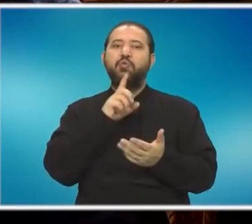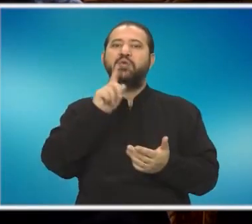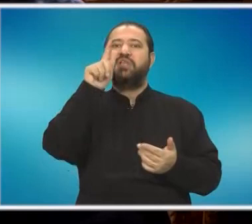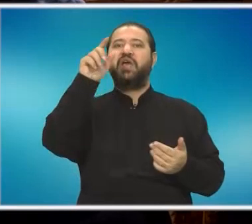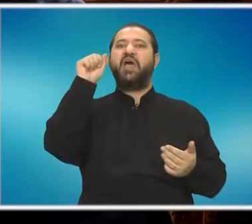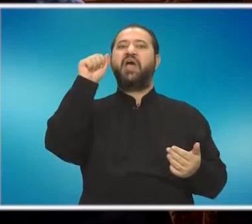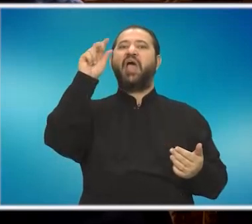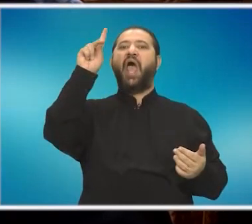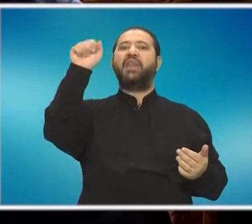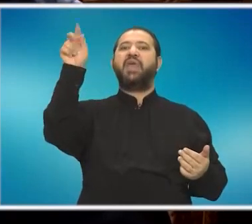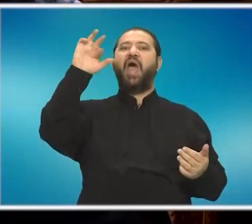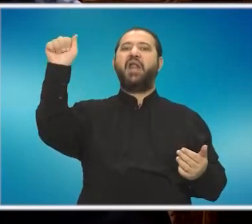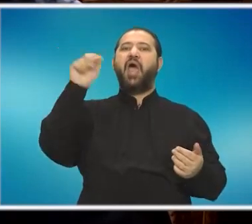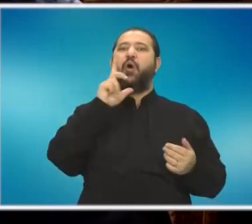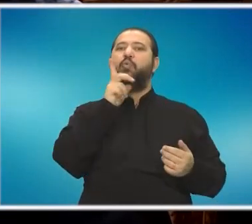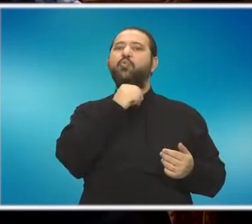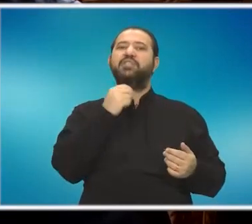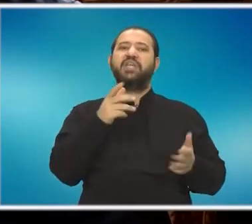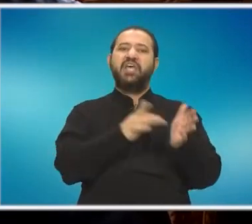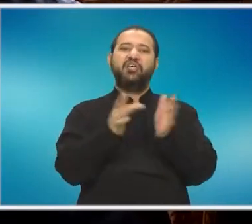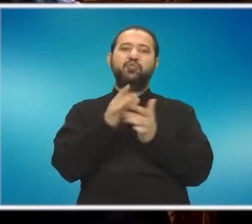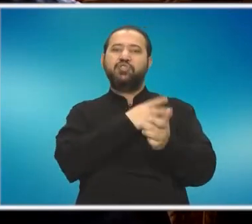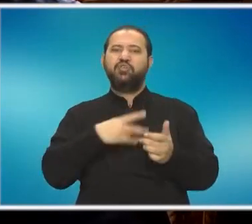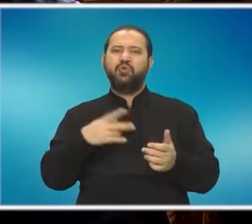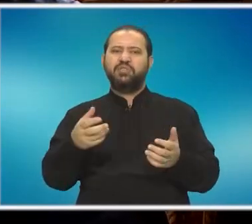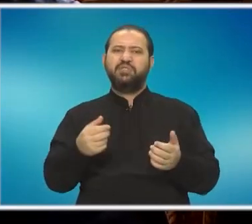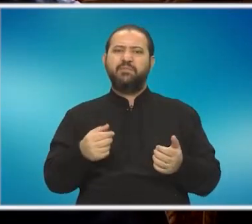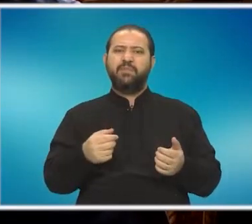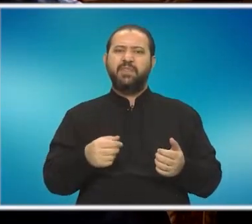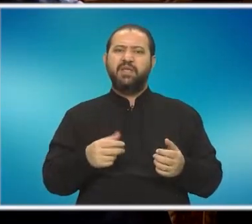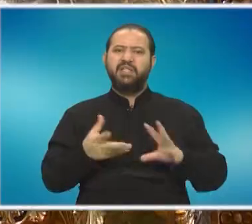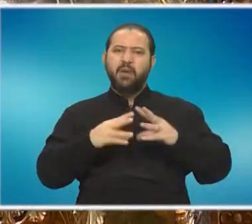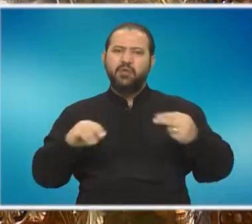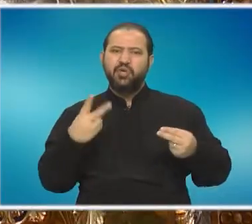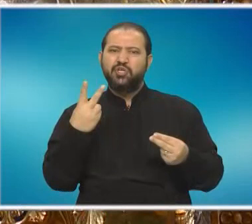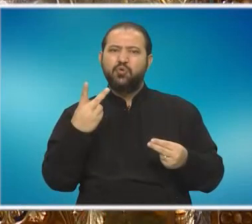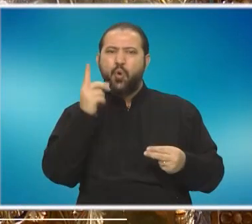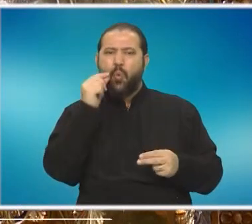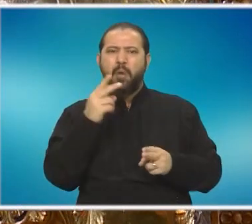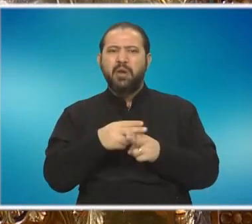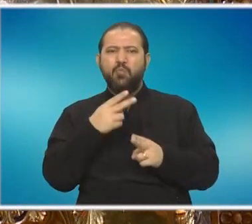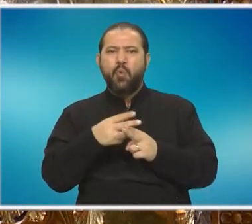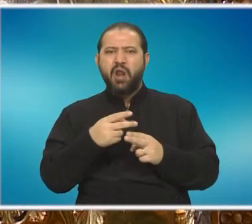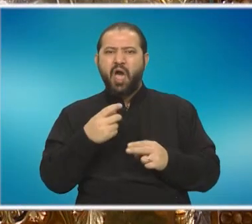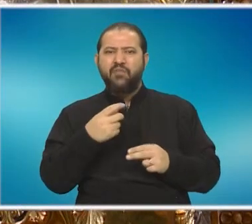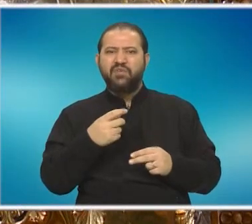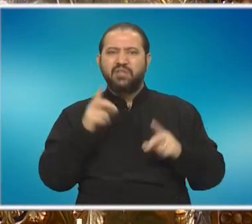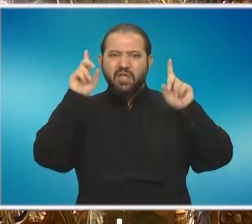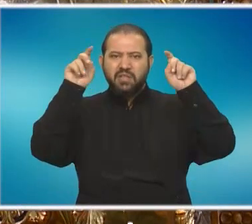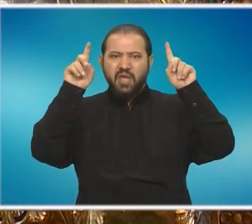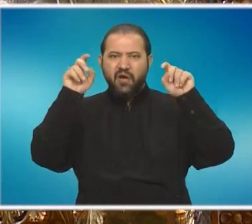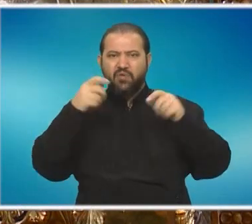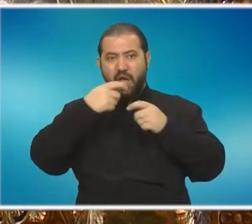doi demonizați, stau săraci prin cimitir și duhurile demonice au dat în